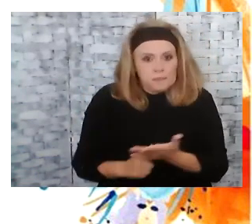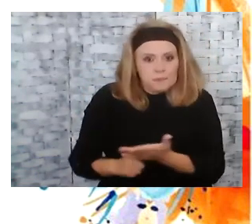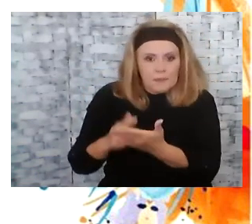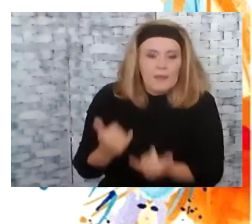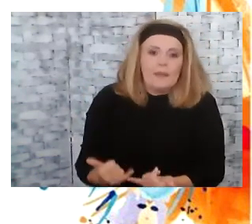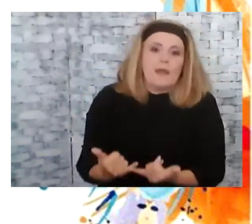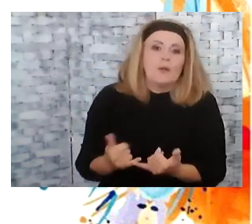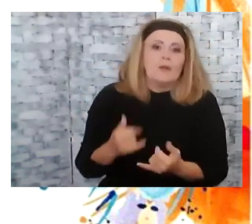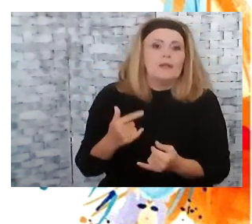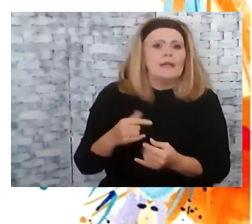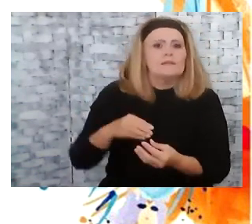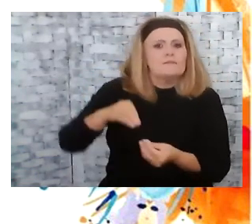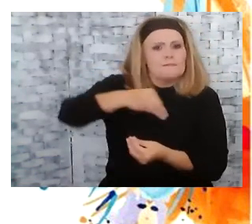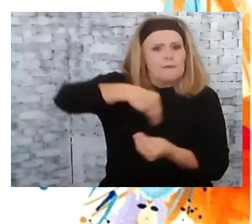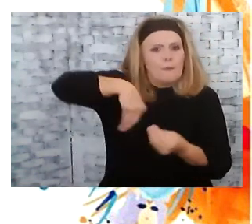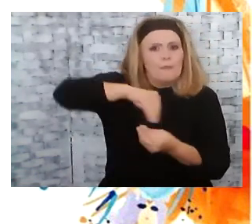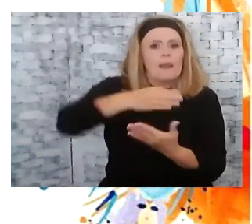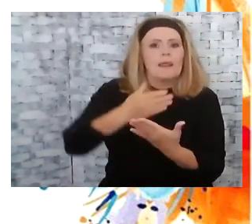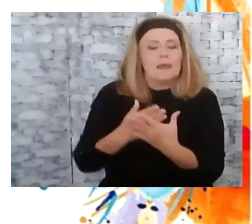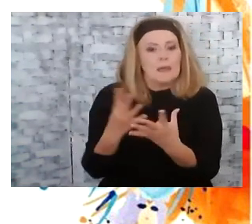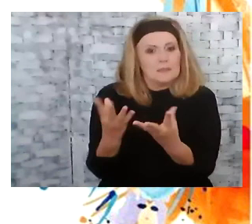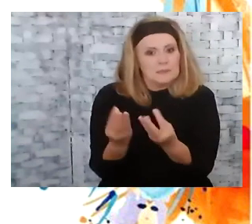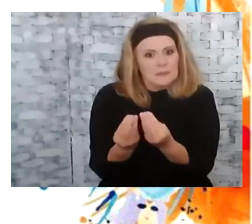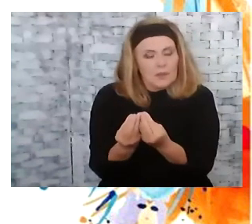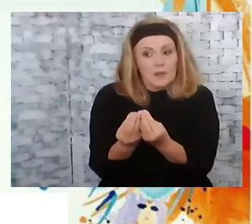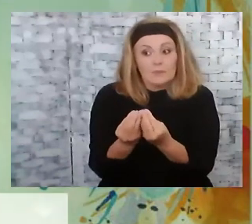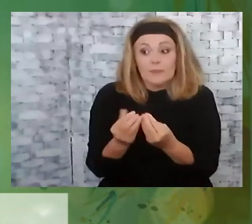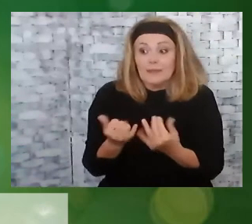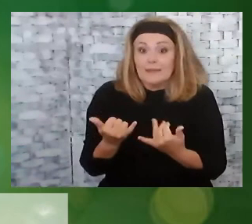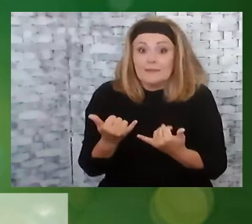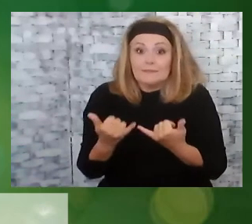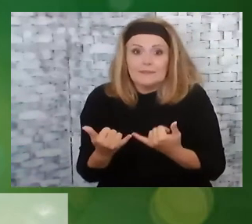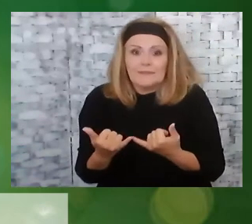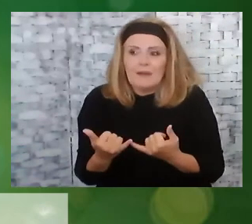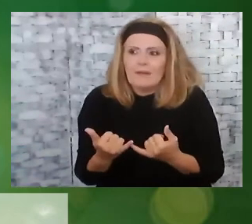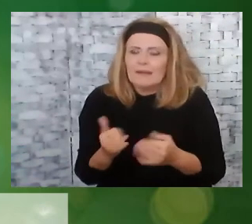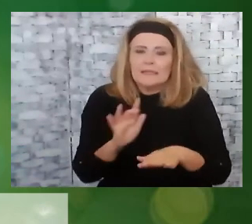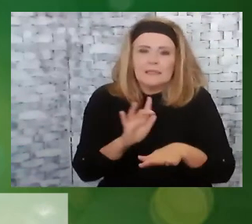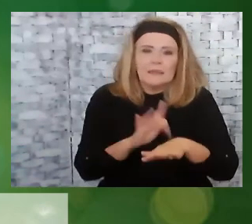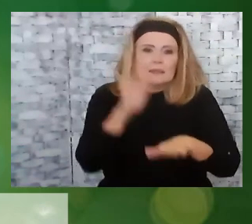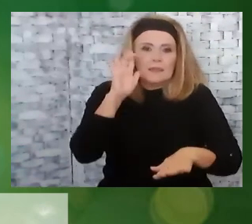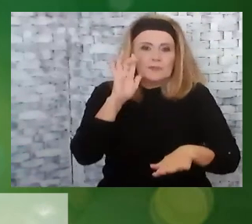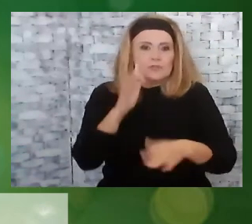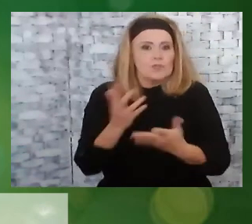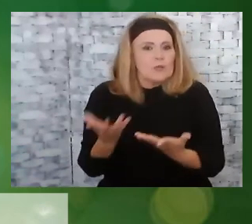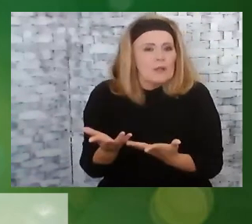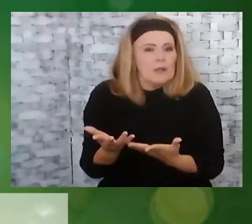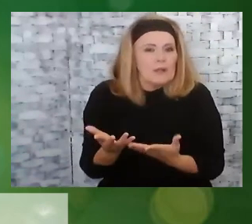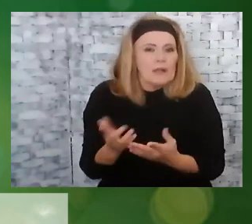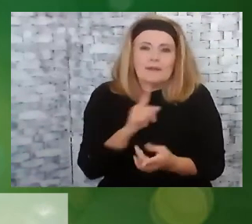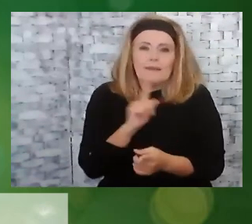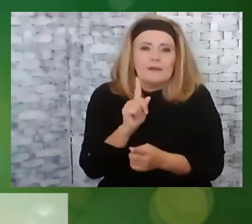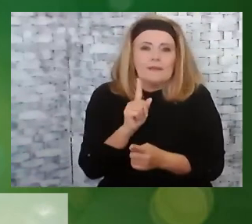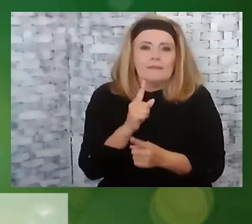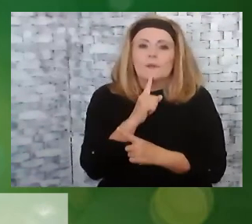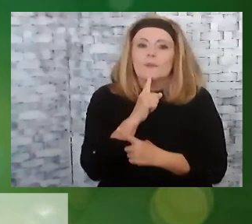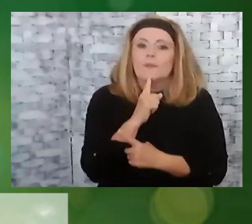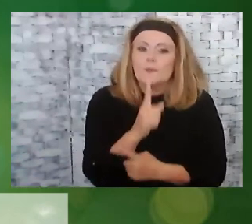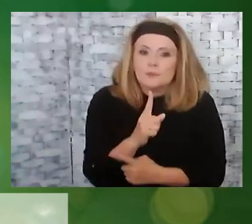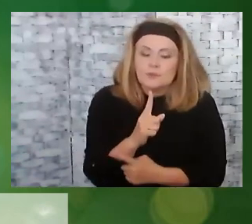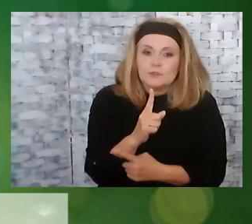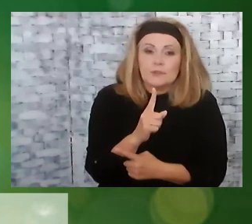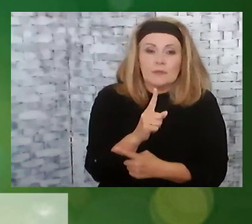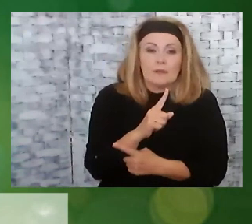is iets wat julle as gesinne kan saam doen. En dan moedig ek jou ook aan, ons het vanoggend geraak aan die toetsing, die moeilike tye waarin